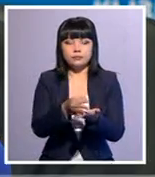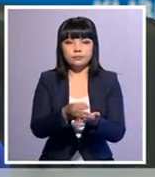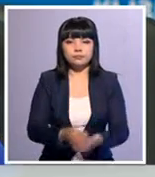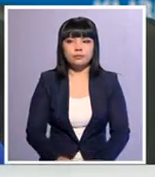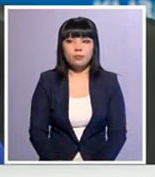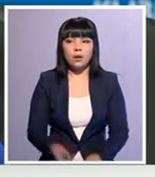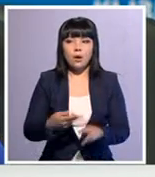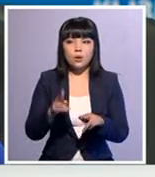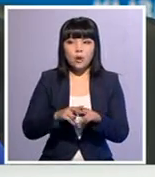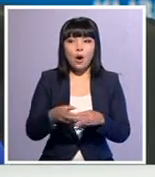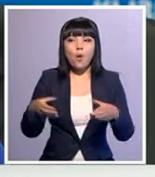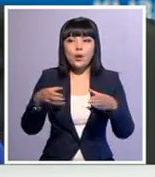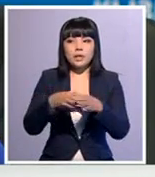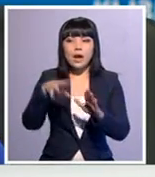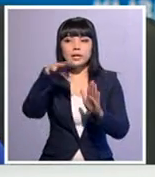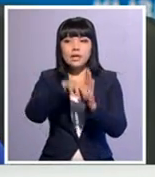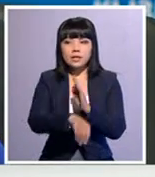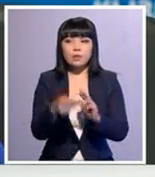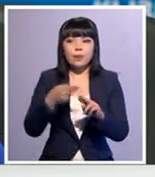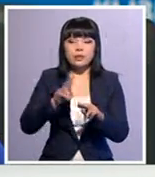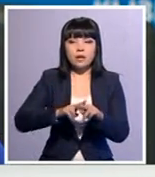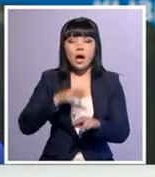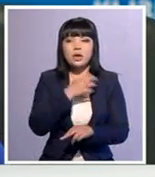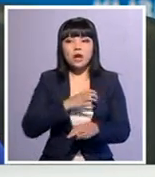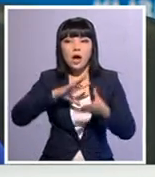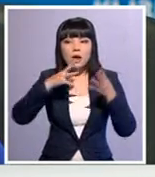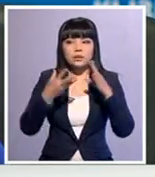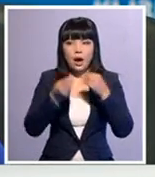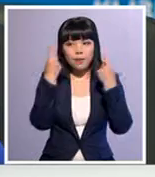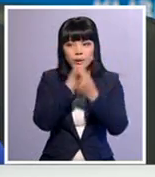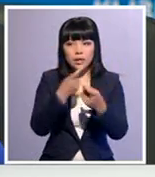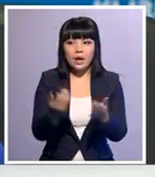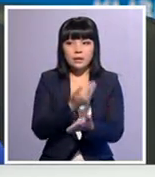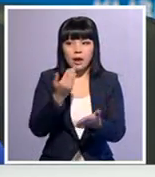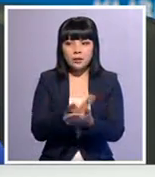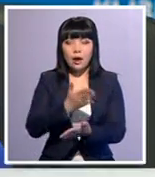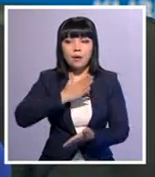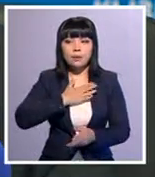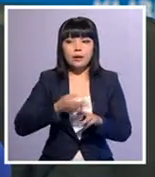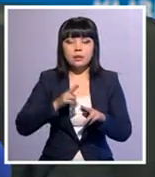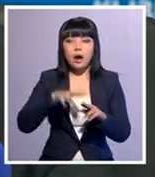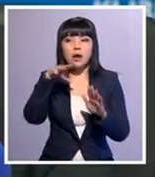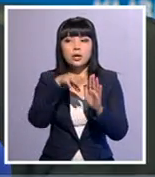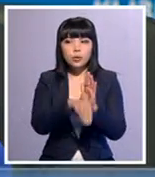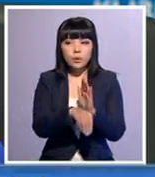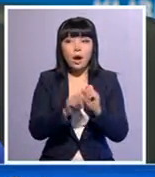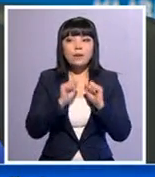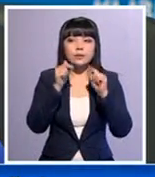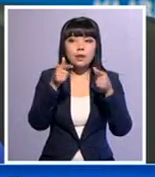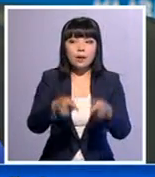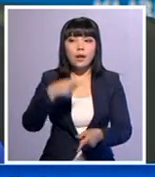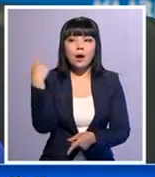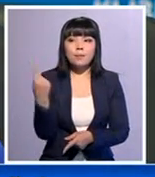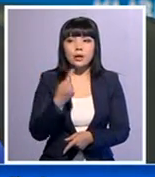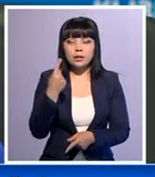одаққа кіргеніміз, ол жалпы айтқанда бізге мына ВТО-ға кірудің бірінші этапы